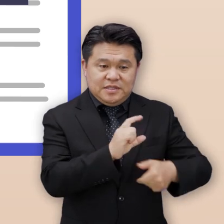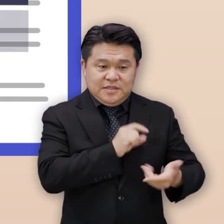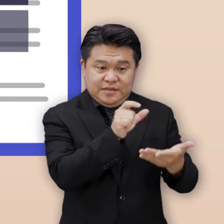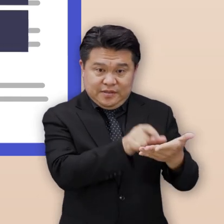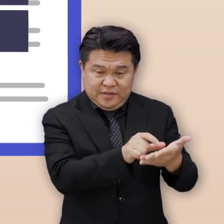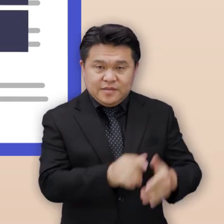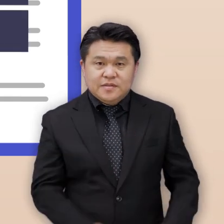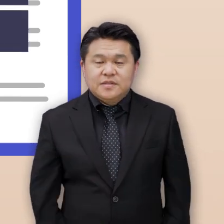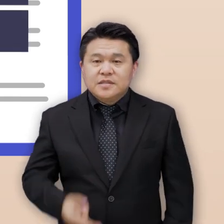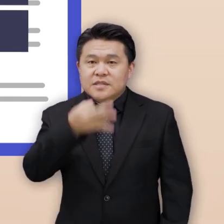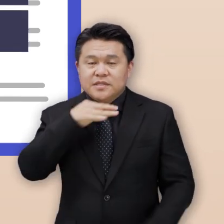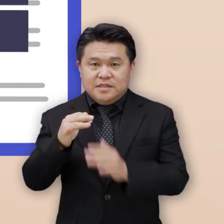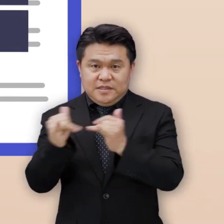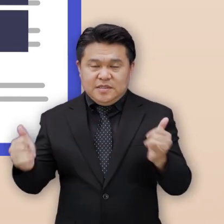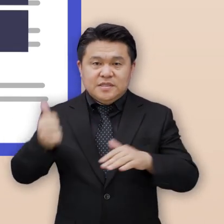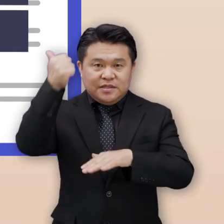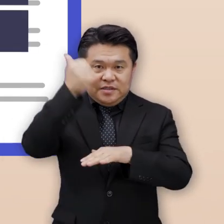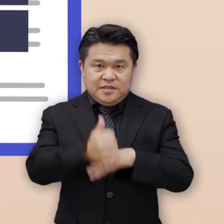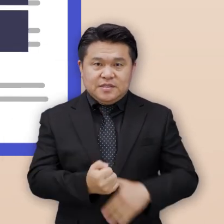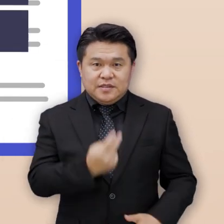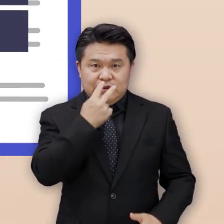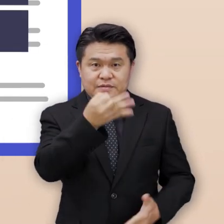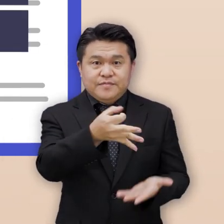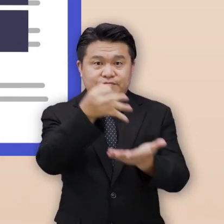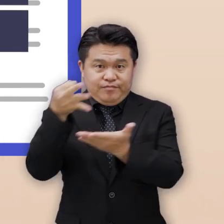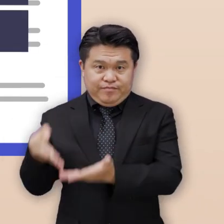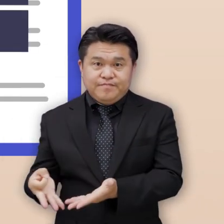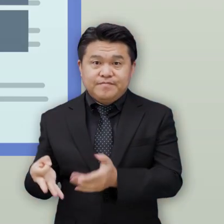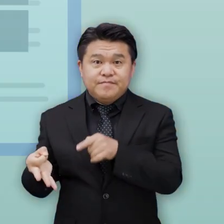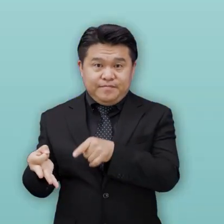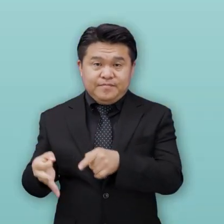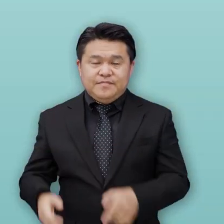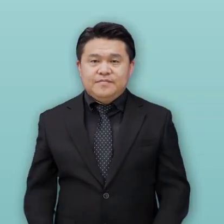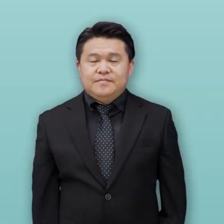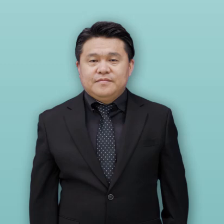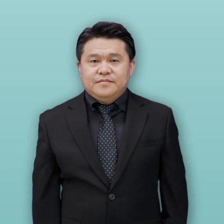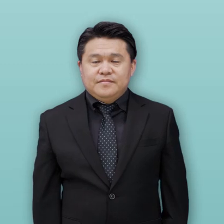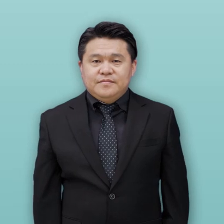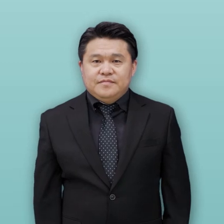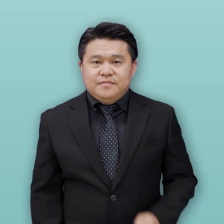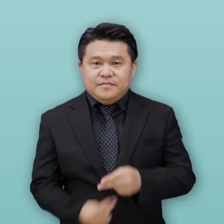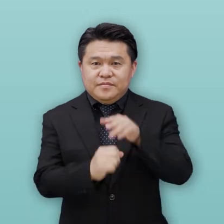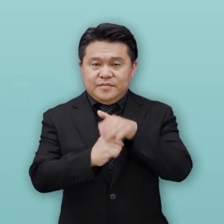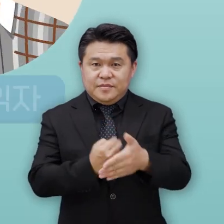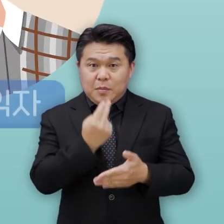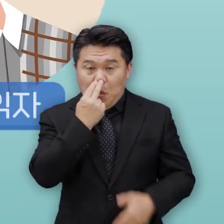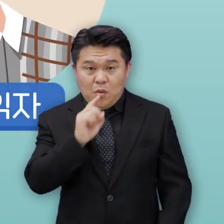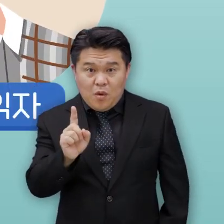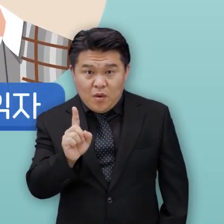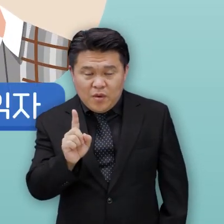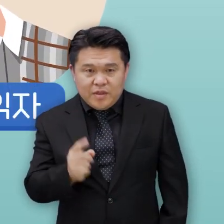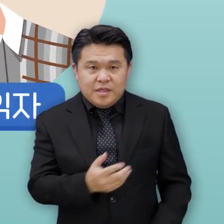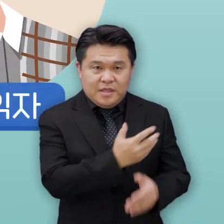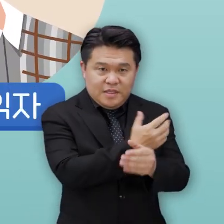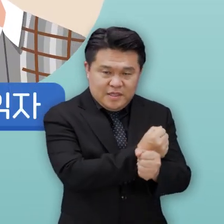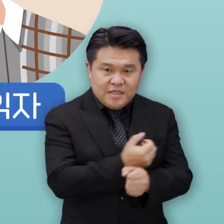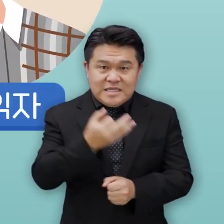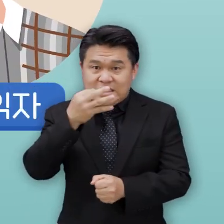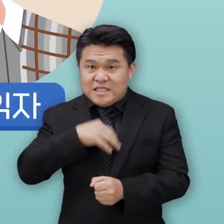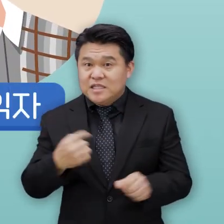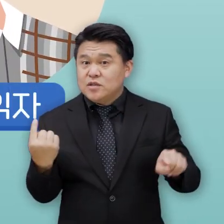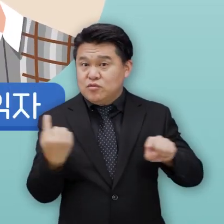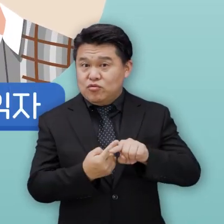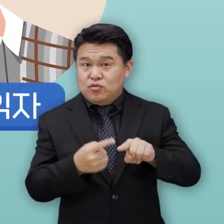있고 보험 수익자는 보험금을 수령하는 사람을 말합니다. 저축성 보험의 경우 보험계약자와 보험